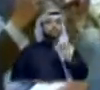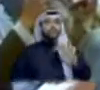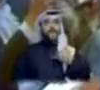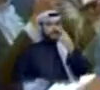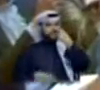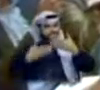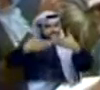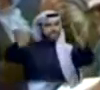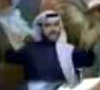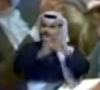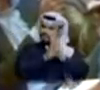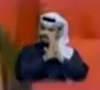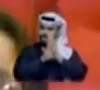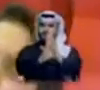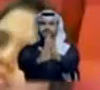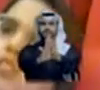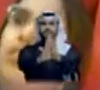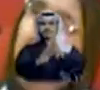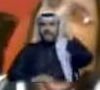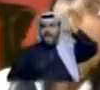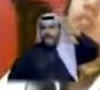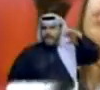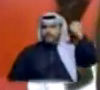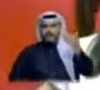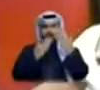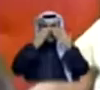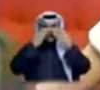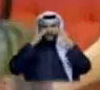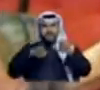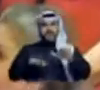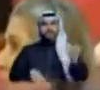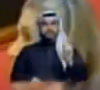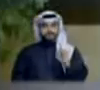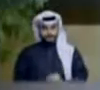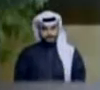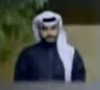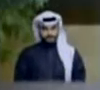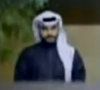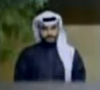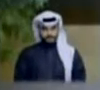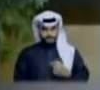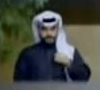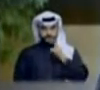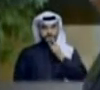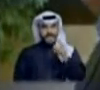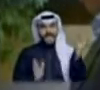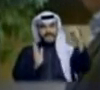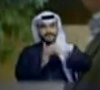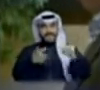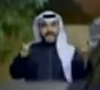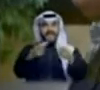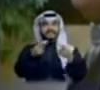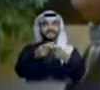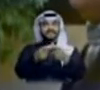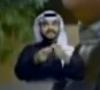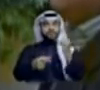متنوعة للمرأة العربية الكفيفة وتجارب حية من الواقع المعيشي لهن. من أبرز ما يحتوي